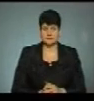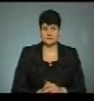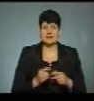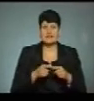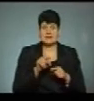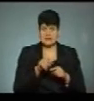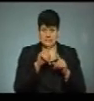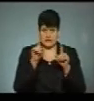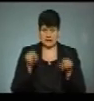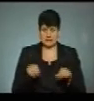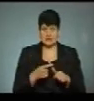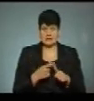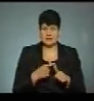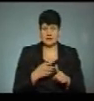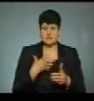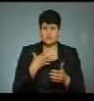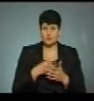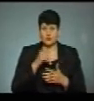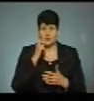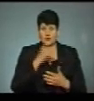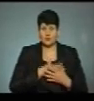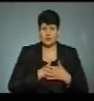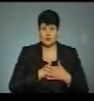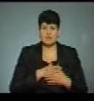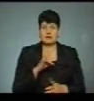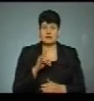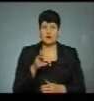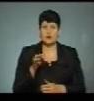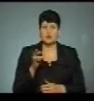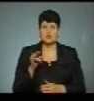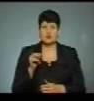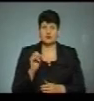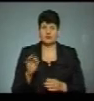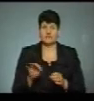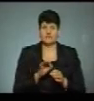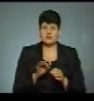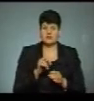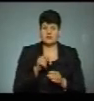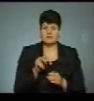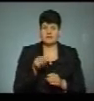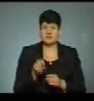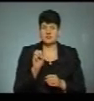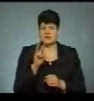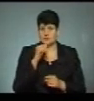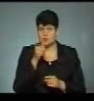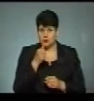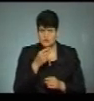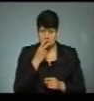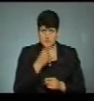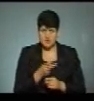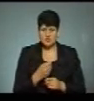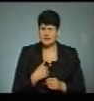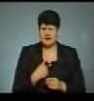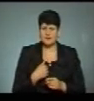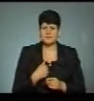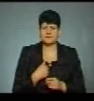Ця картина називається «Свою Україну любіть». Ніна Гончарук вишила її у 2013 році. Бачите, я не